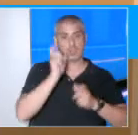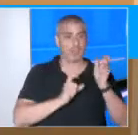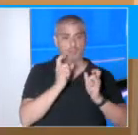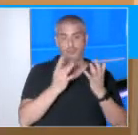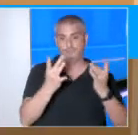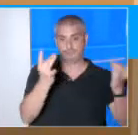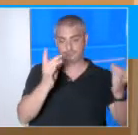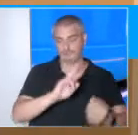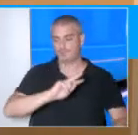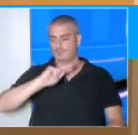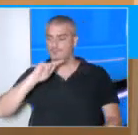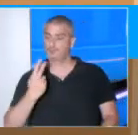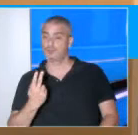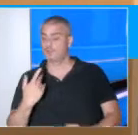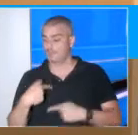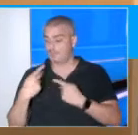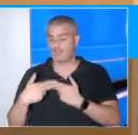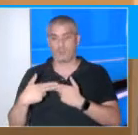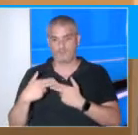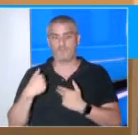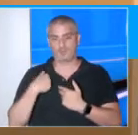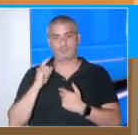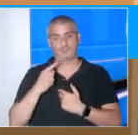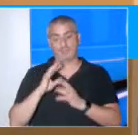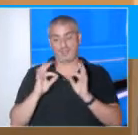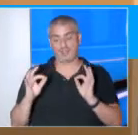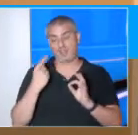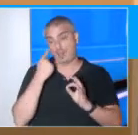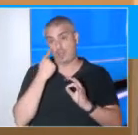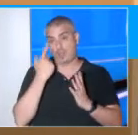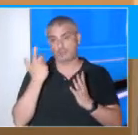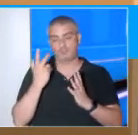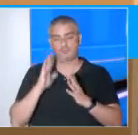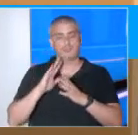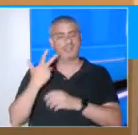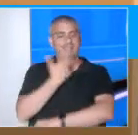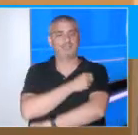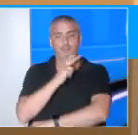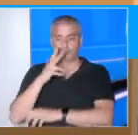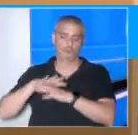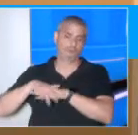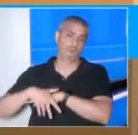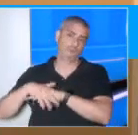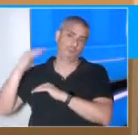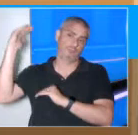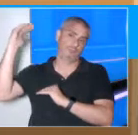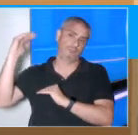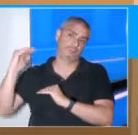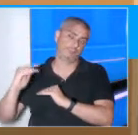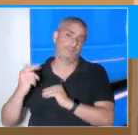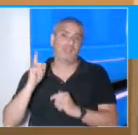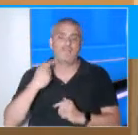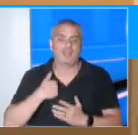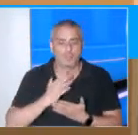אנשים, ומצד שני בימים הקרובים אנחנו אמורים להתחיל ולראות את השפעתו של החיסון. אבל